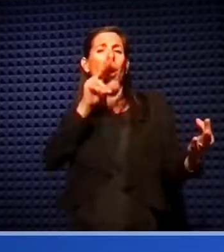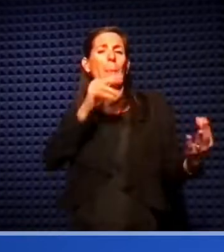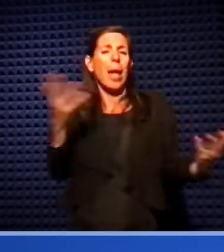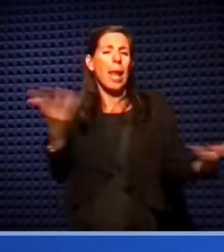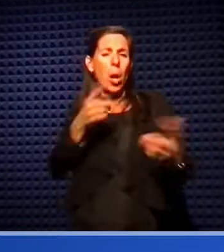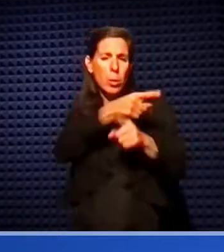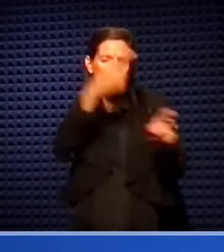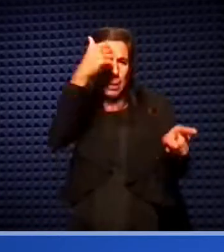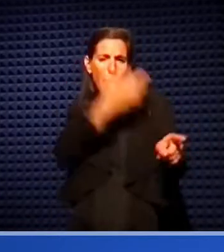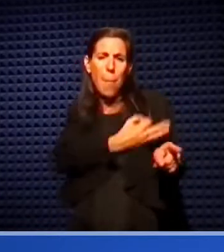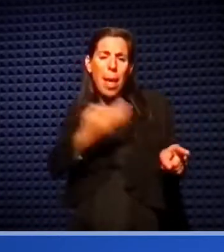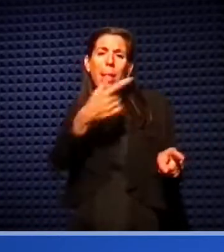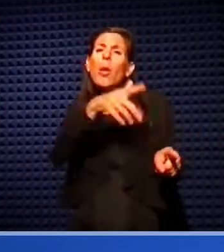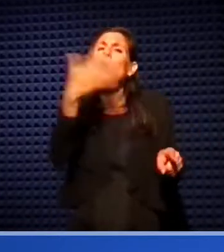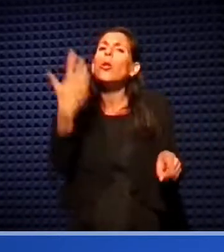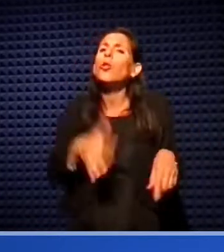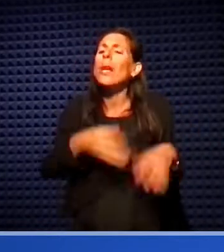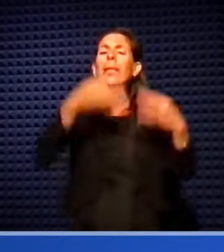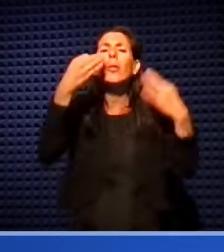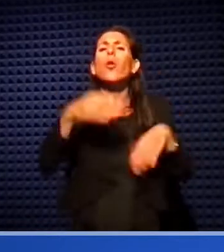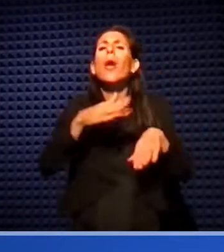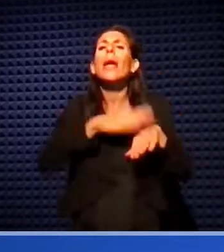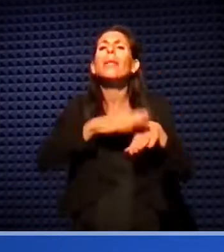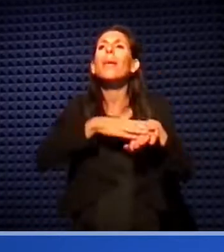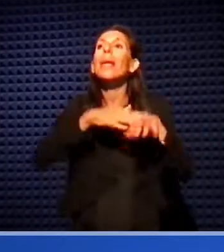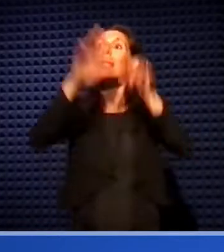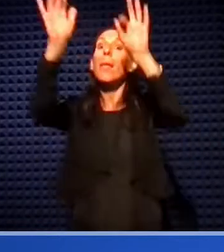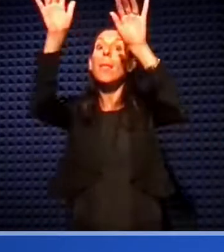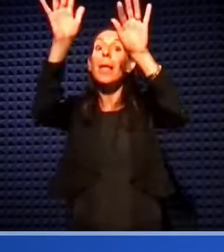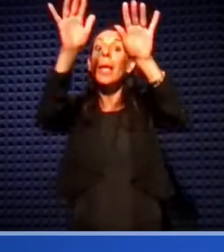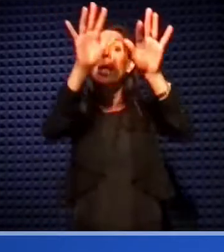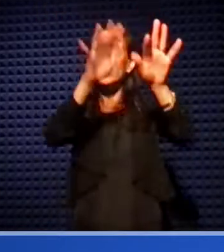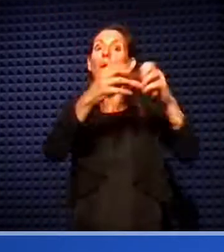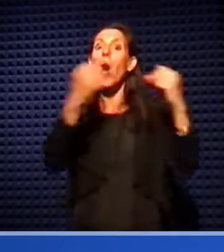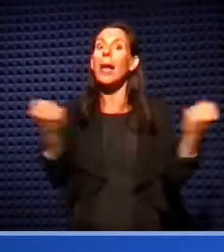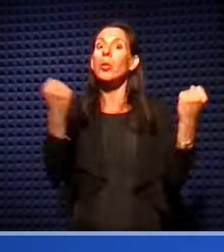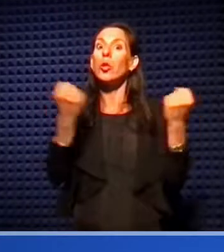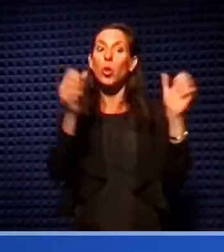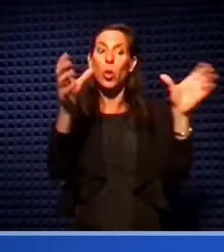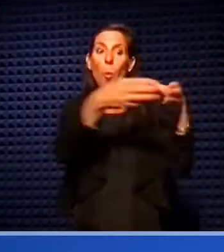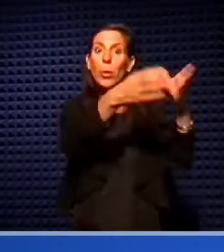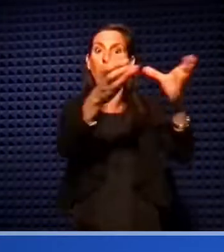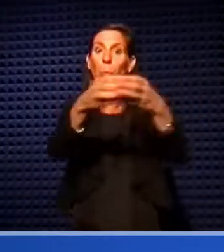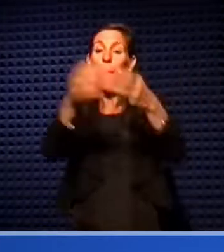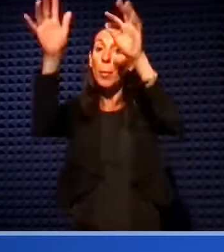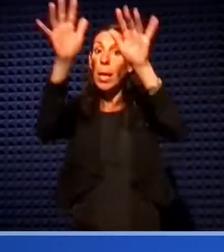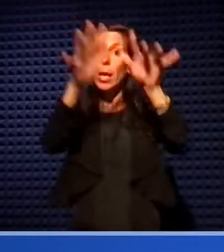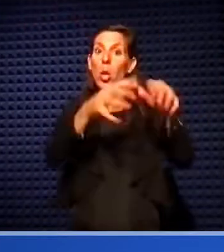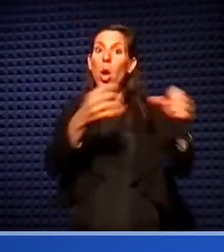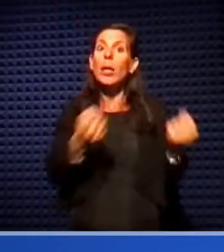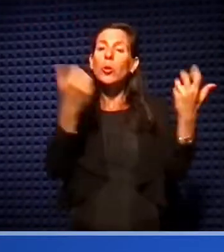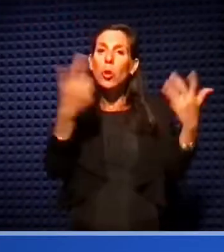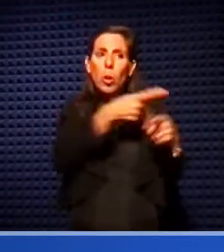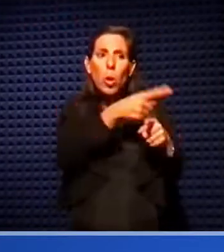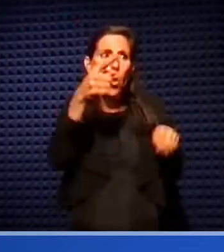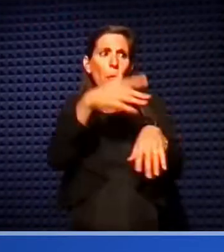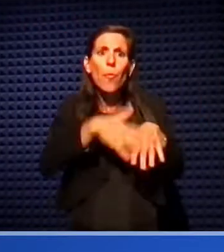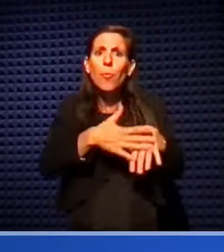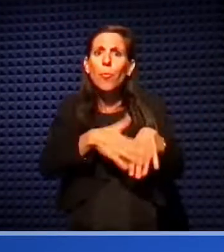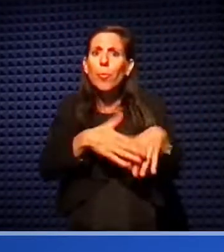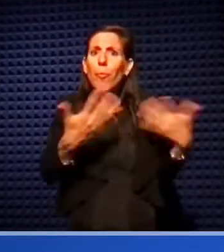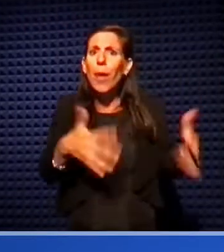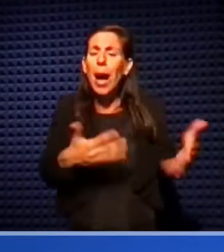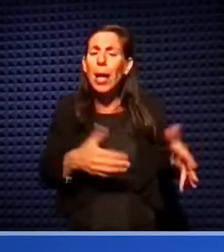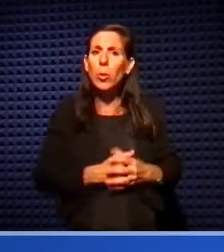زنبره فقرن كال اوه بتات منفس قدوسن ابت محبراتومون بسرح منفس قدوس كور بتكبر استمقرو مايو